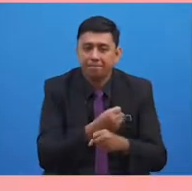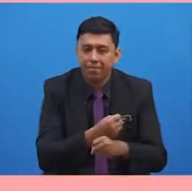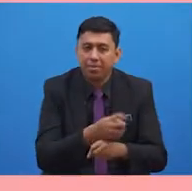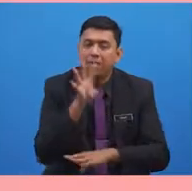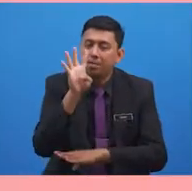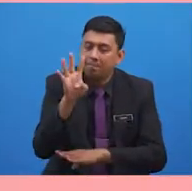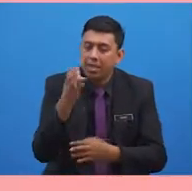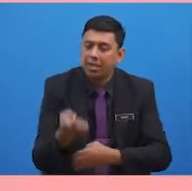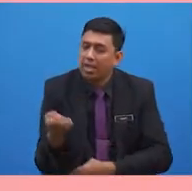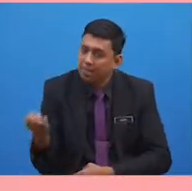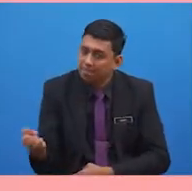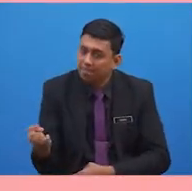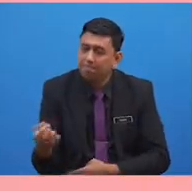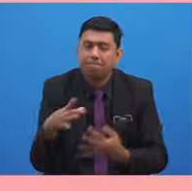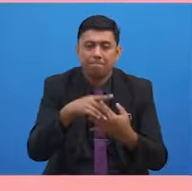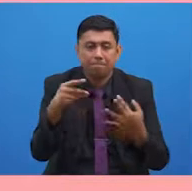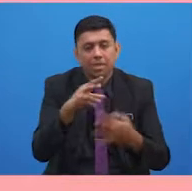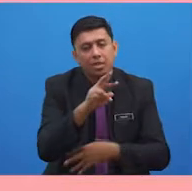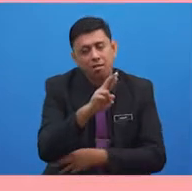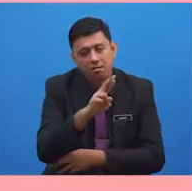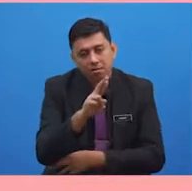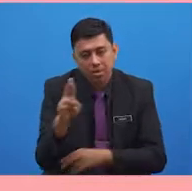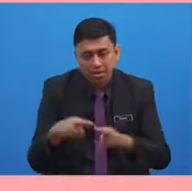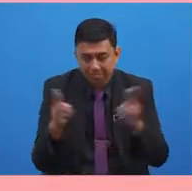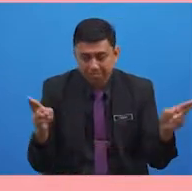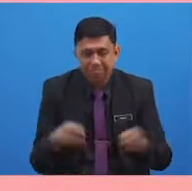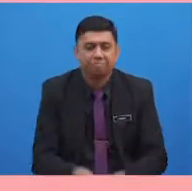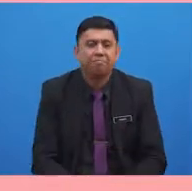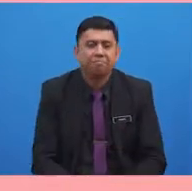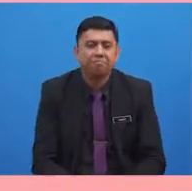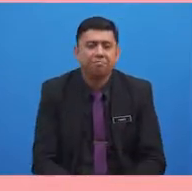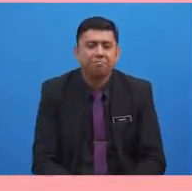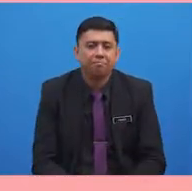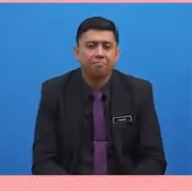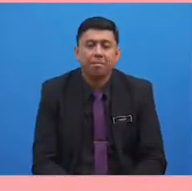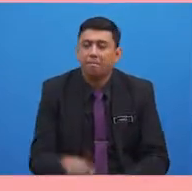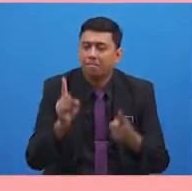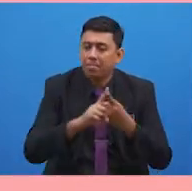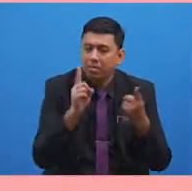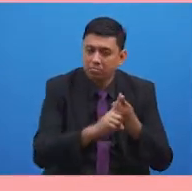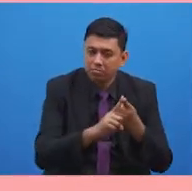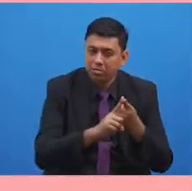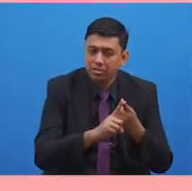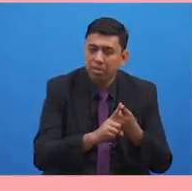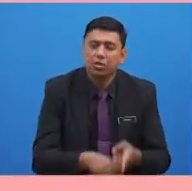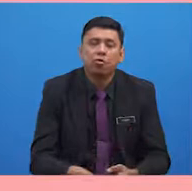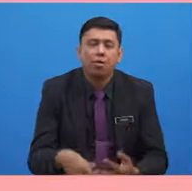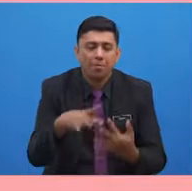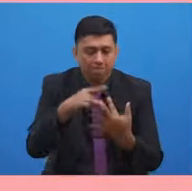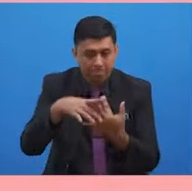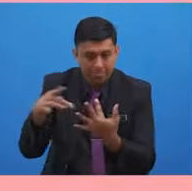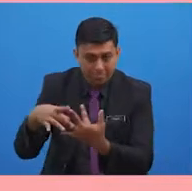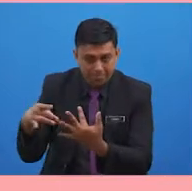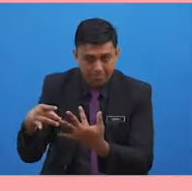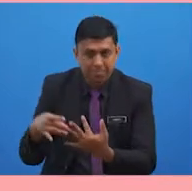4 elemen utama pilihan raya. Elemen-elemen tersebut ialah pertama, pemilih atau